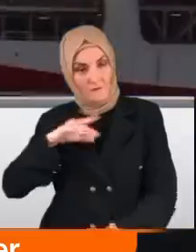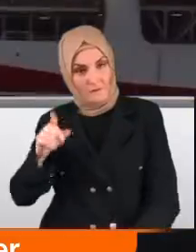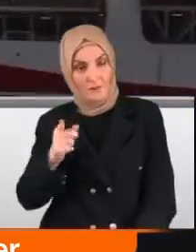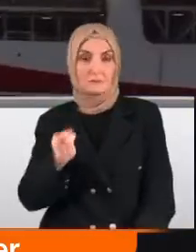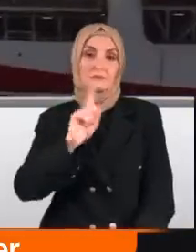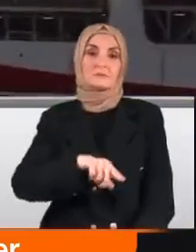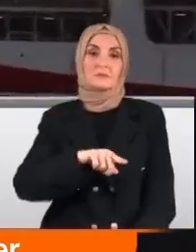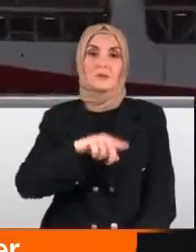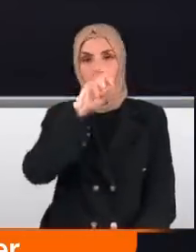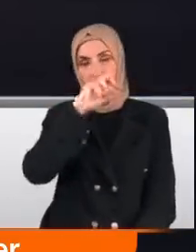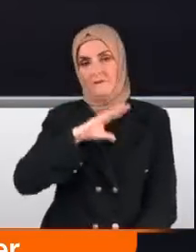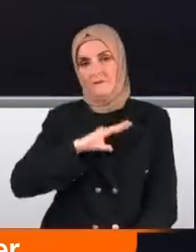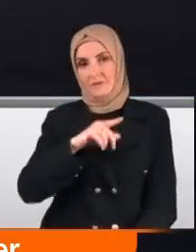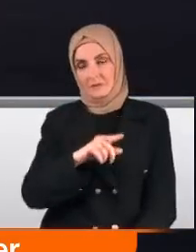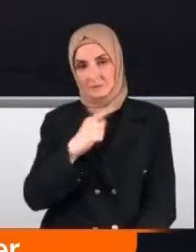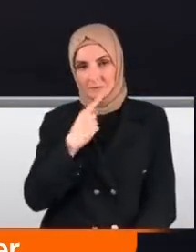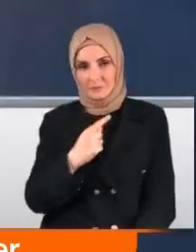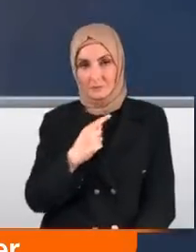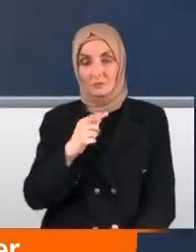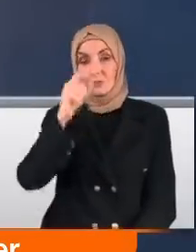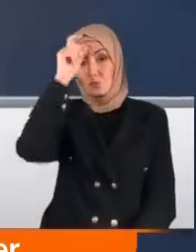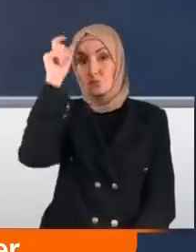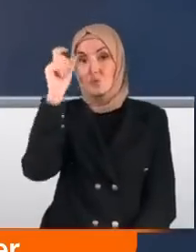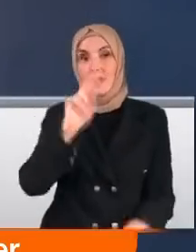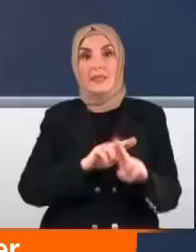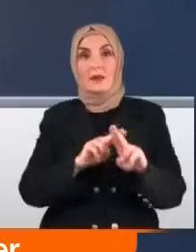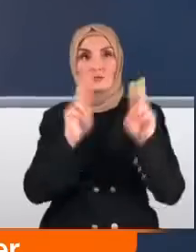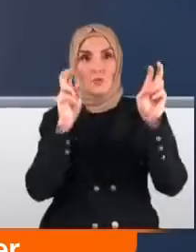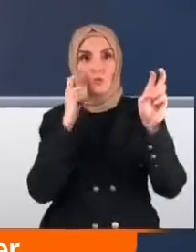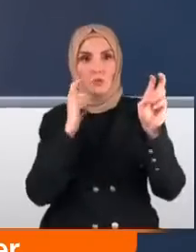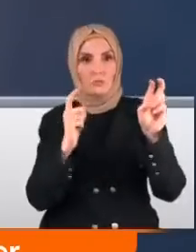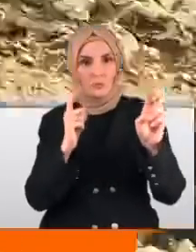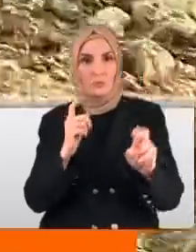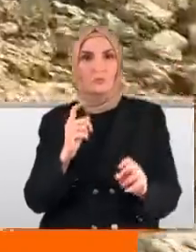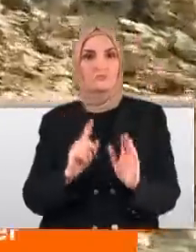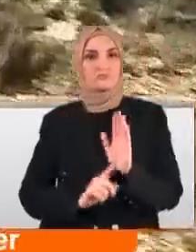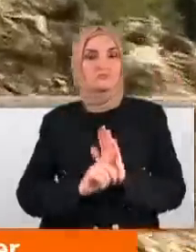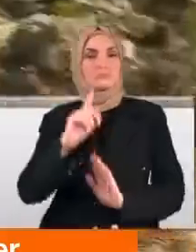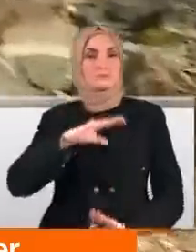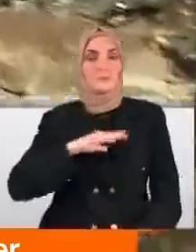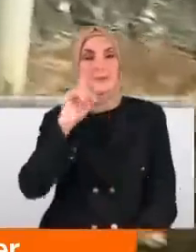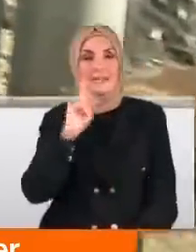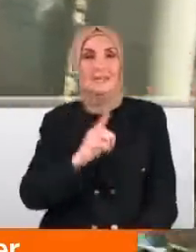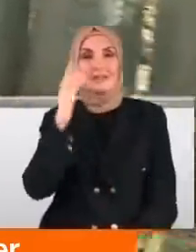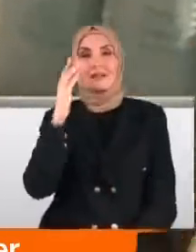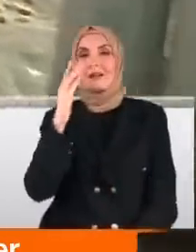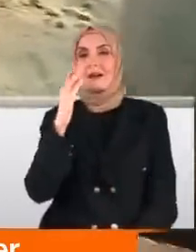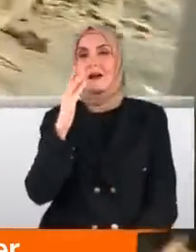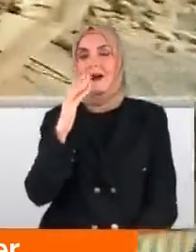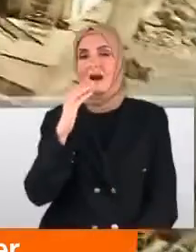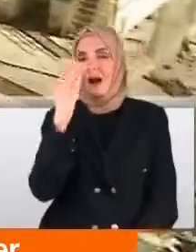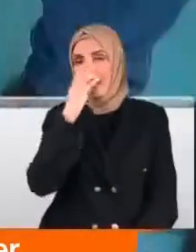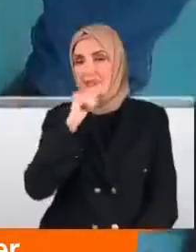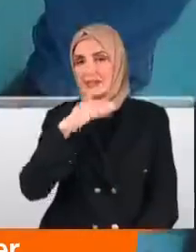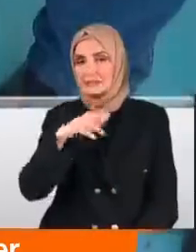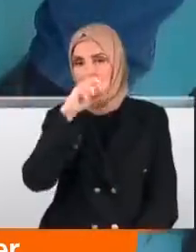var. Türkiye enerji konusunda atağa geçti. Önce Karadeniz'deki doğalgaz, sonra Gabar'da bulunan günlük 100 bin